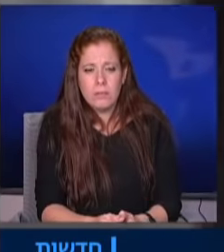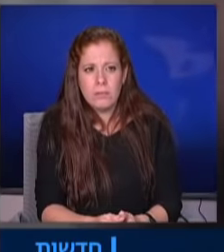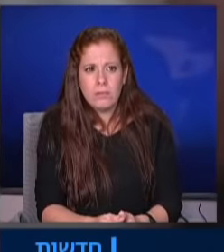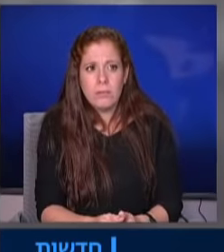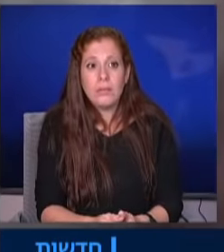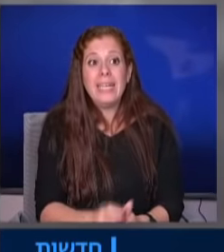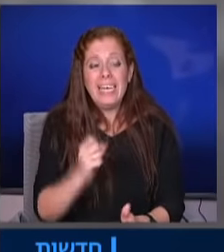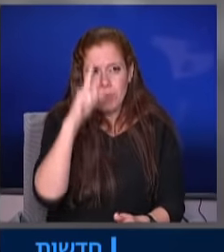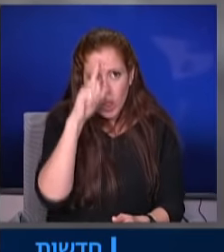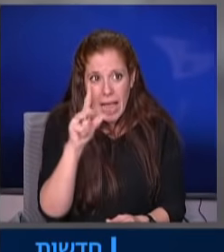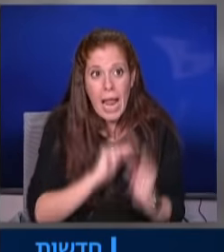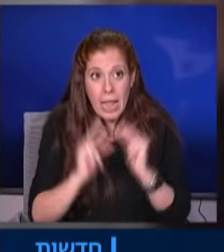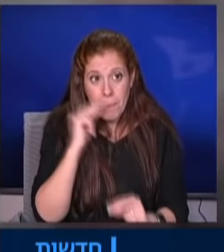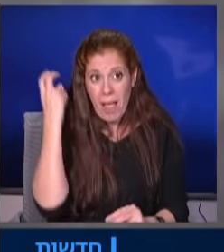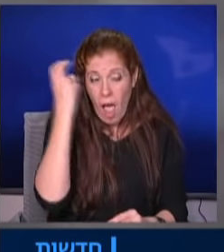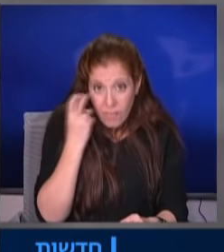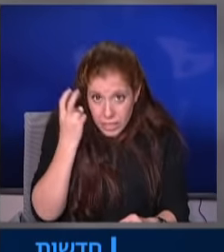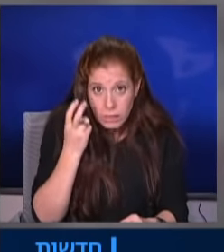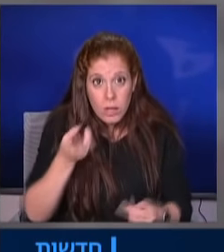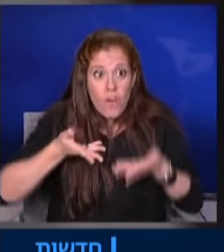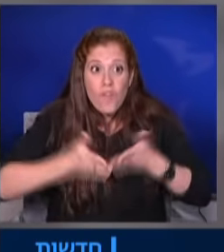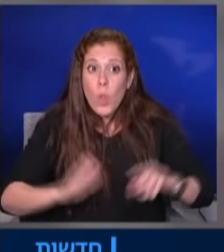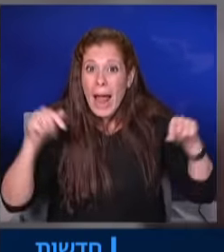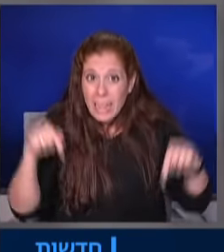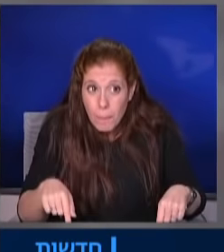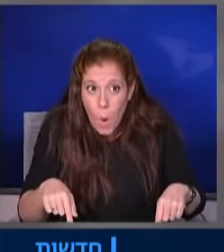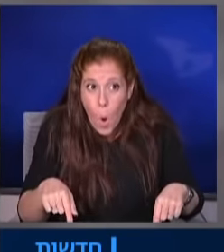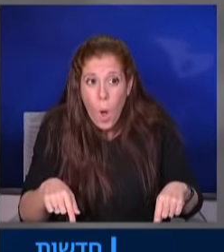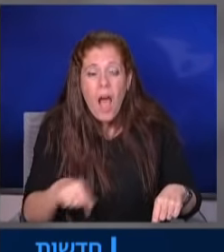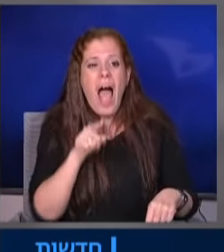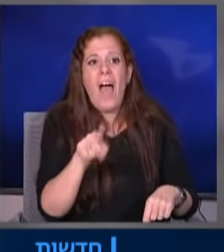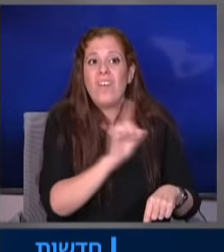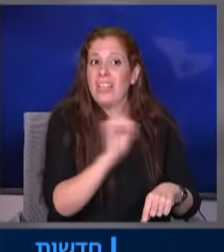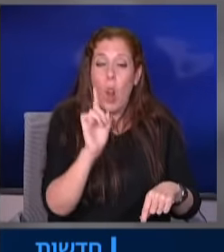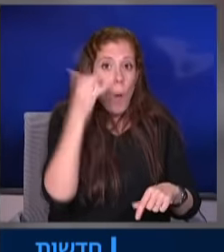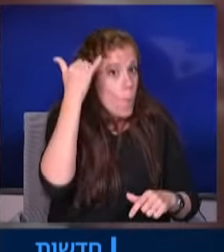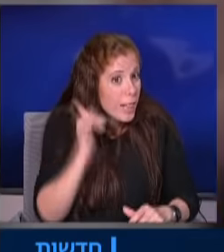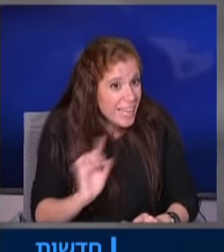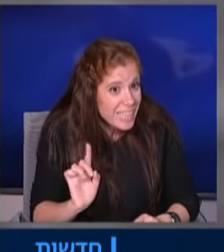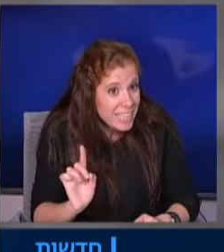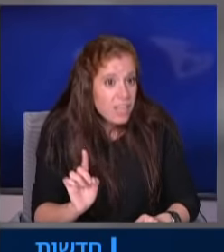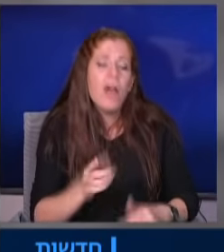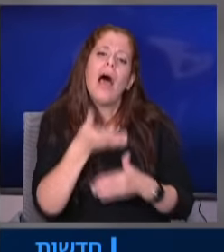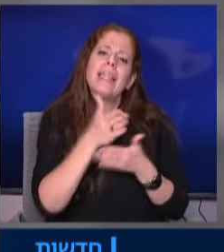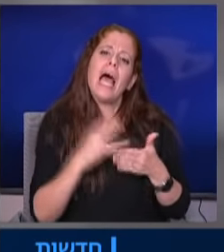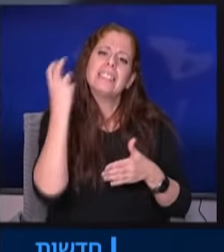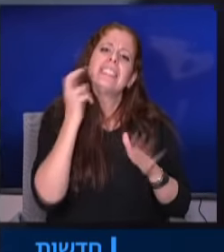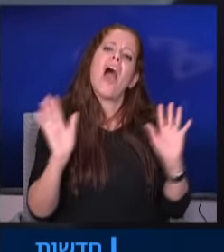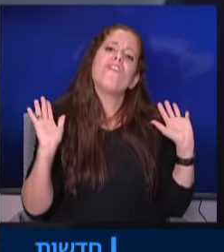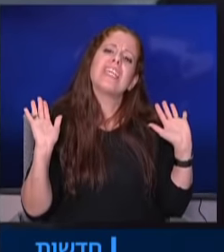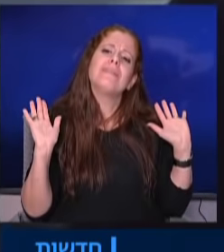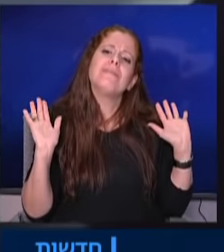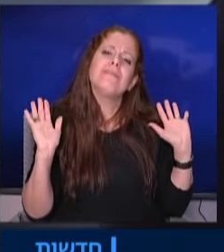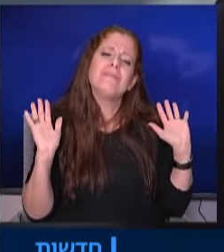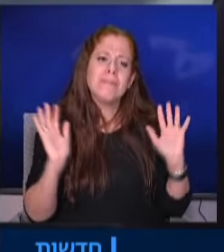If you know how to speak Arabic and you're born here, but you're not blonde, you're Chetzi Arabi. When I